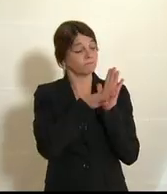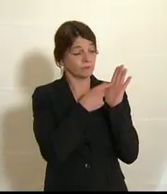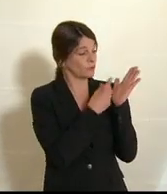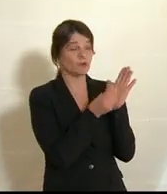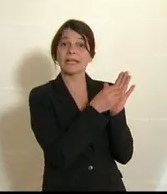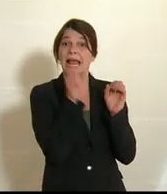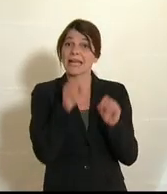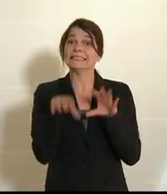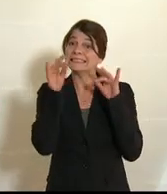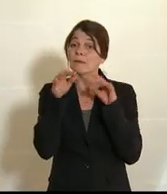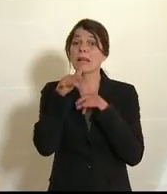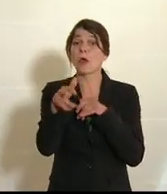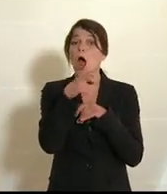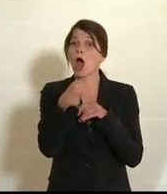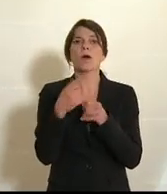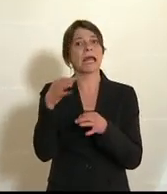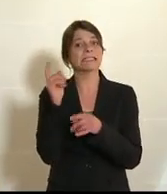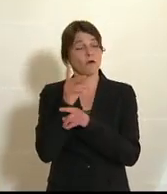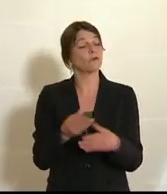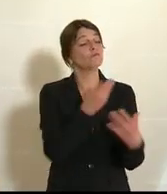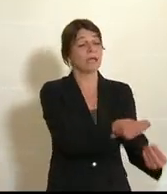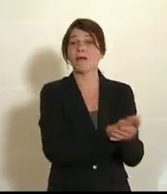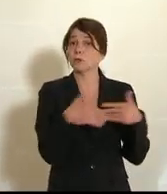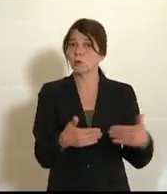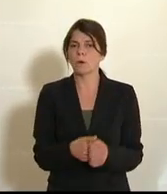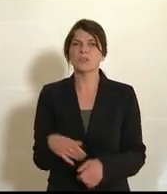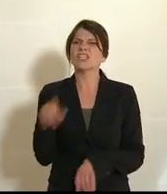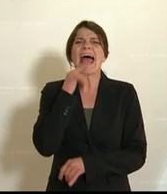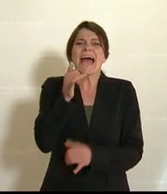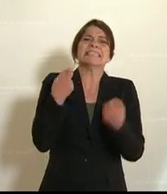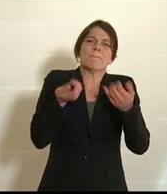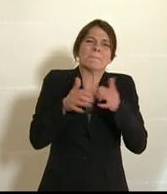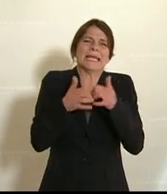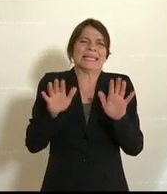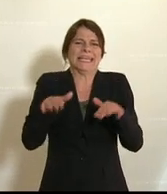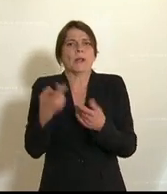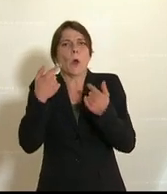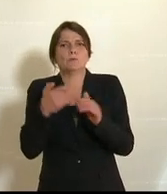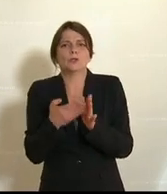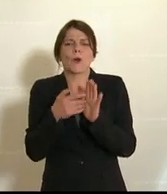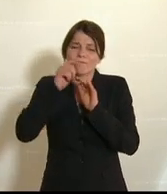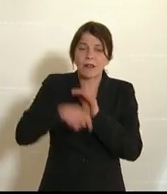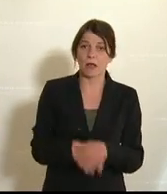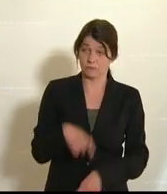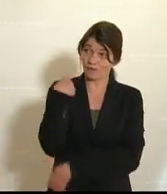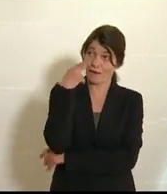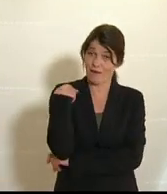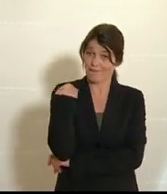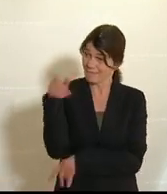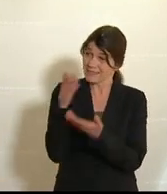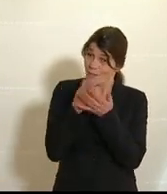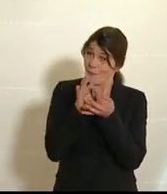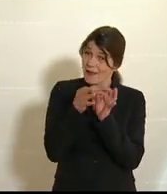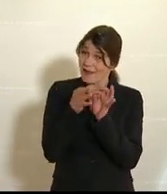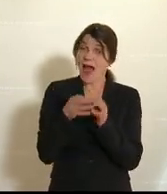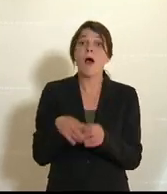im Einzelauftrag. Und jetzt sagen sie, ja, da gibt es die Berichte, die detaillierten, da schaue ich mir dann an, den Detaillierungsgrad. Also wenn der so